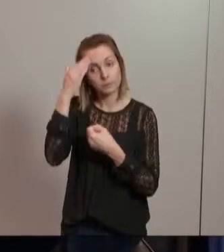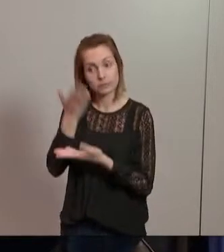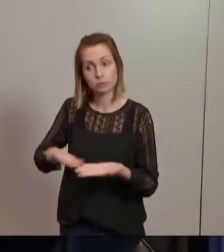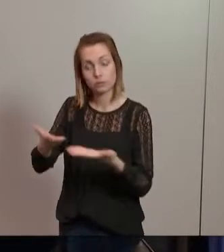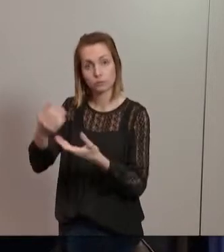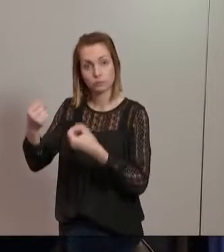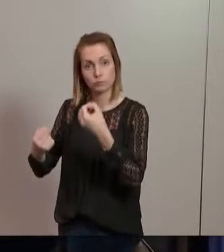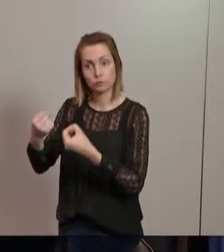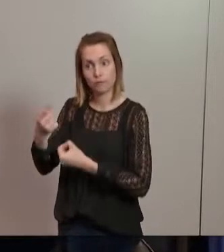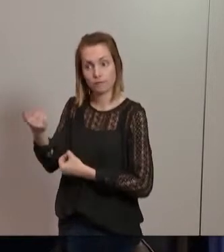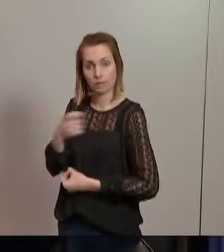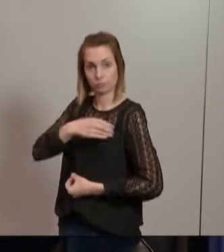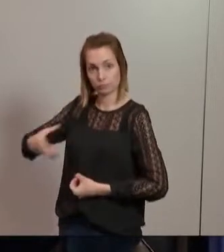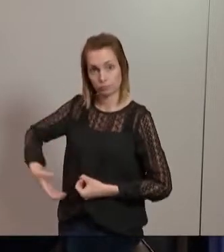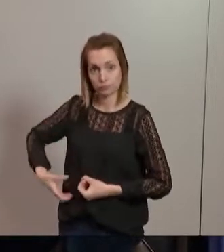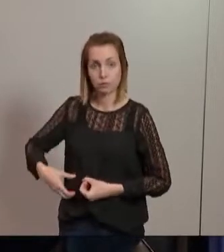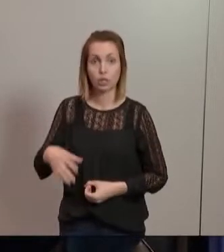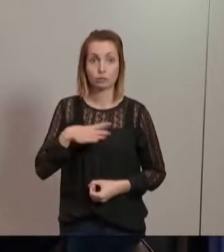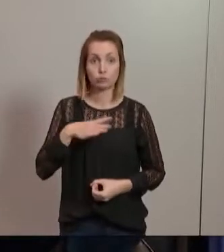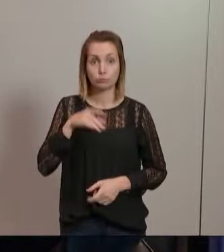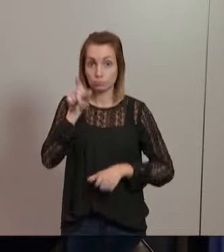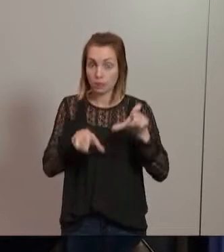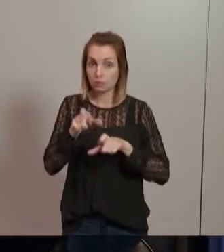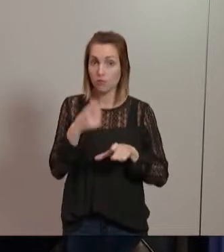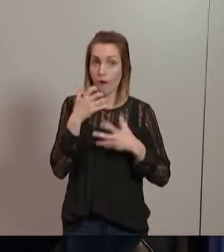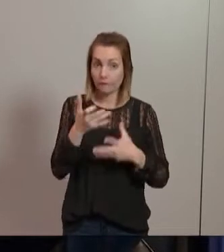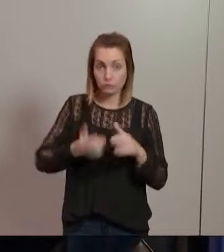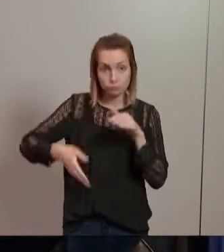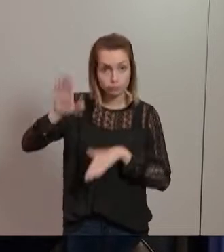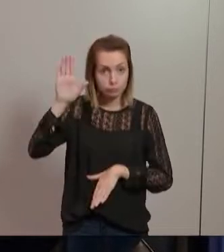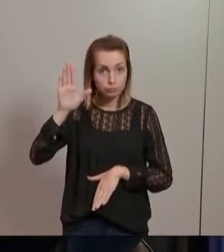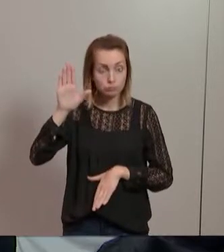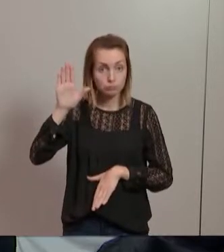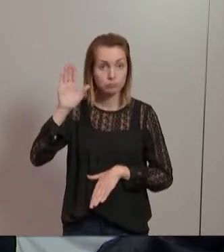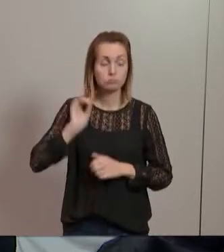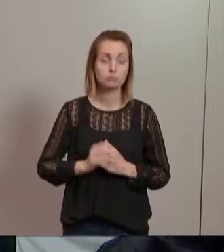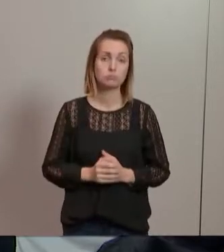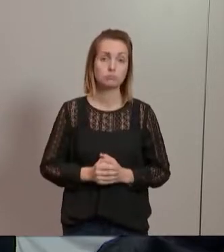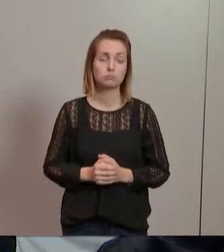municipal. Y a-t-il des interventions concernant ces décisions ?